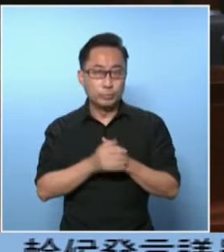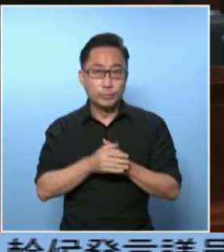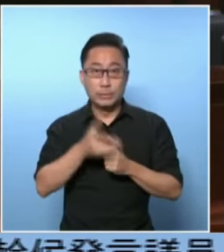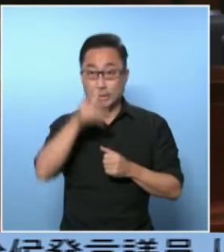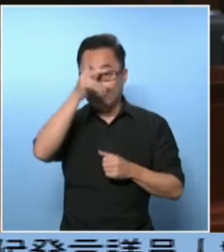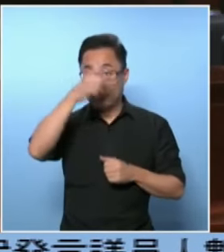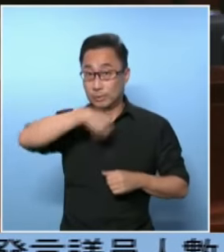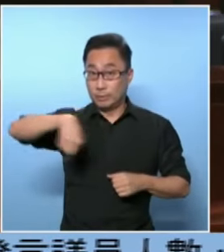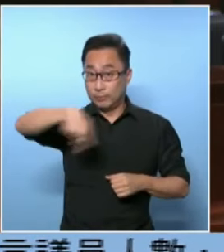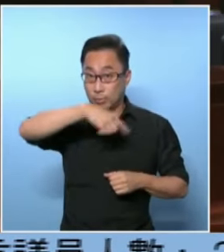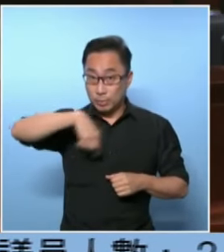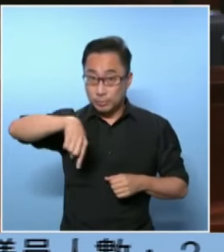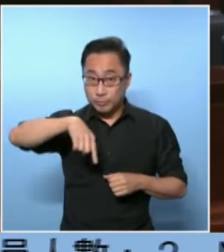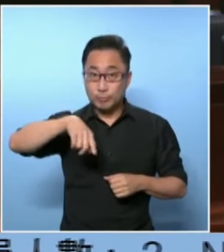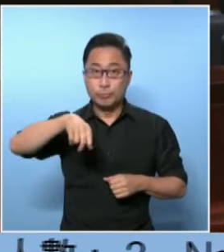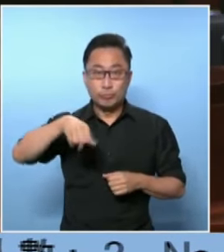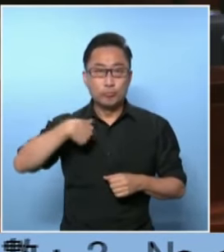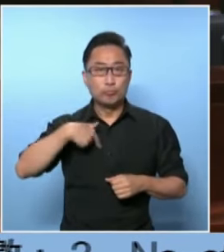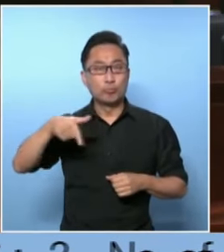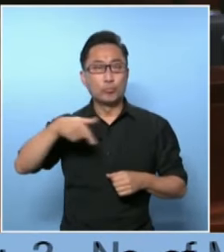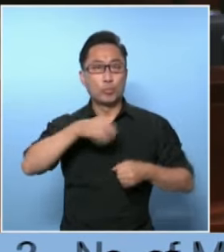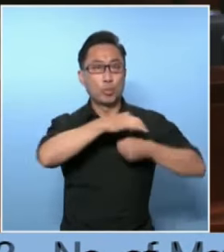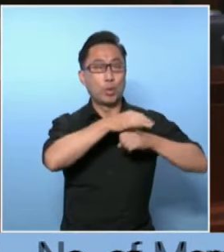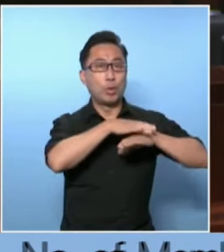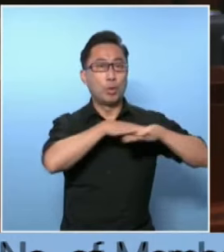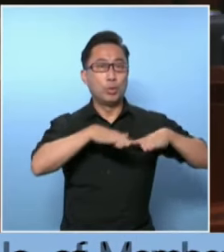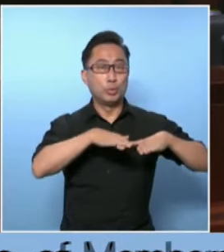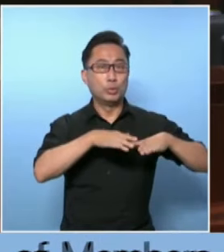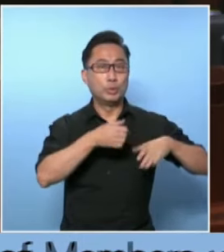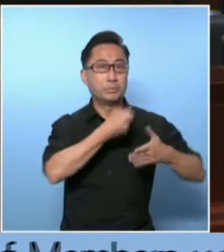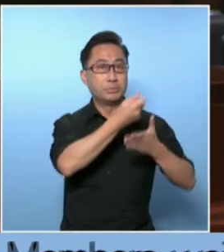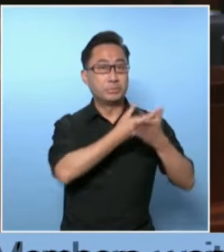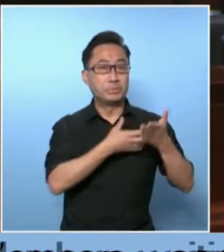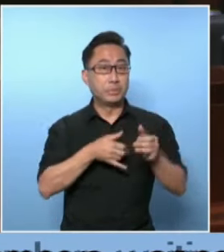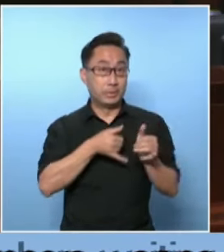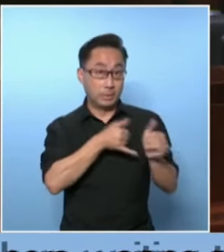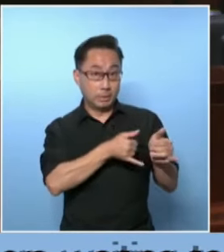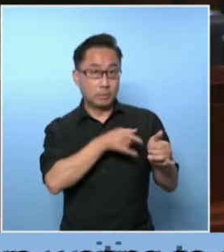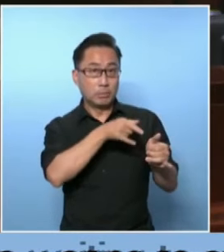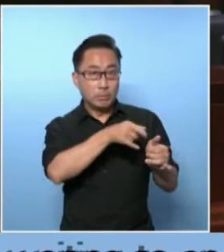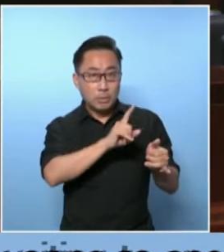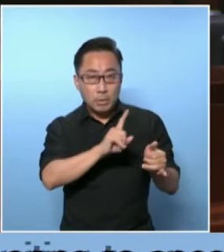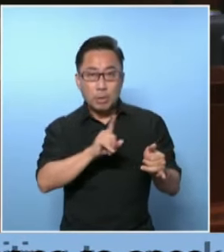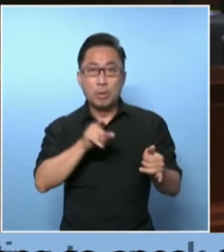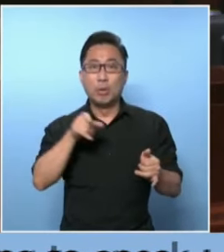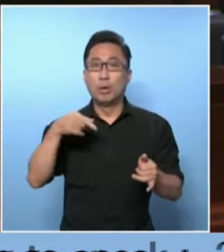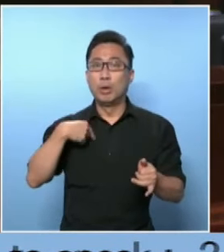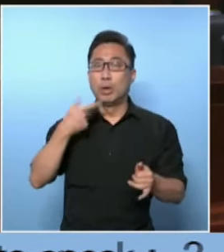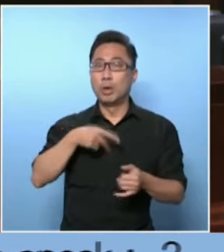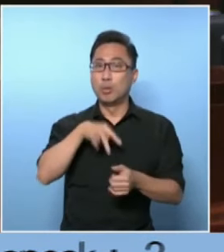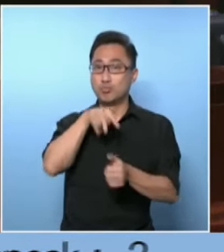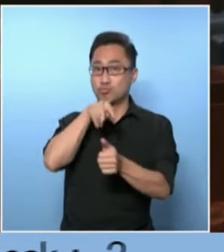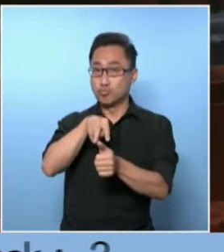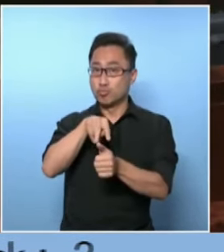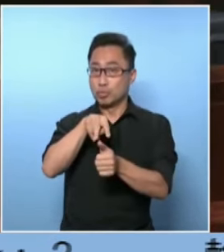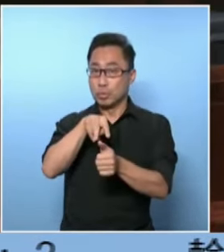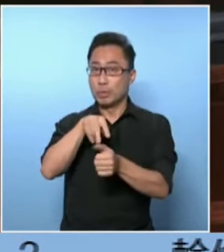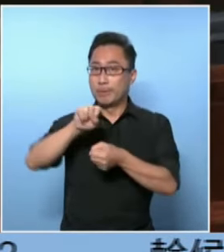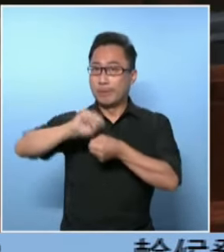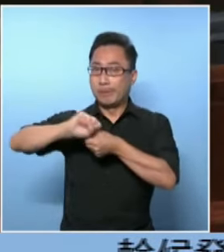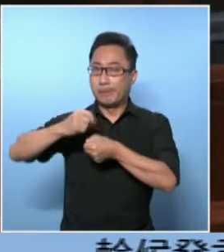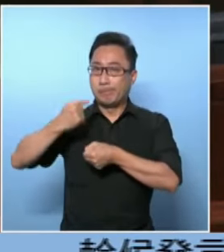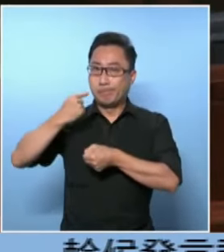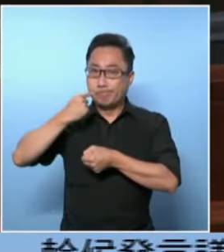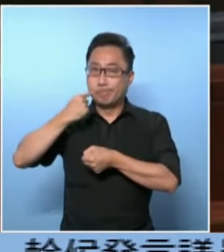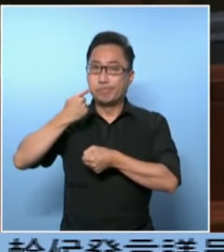地，我們都是就著國家安全的要求呢，我們是加強了相關的管理，去避免呢任